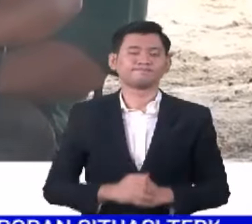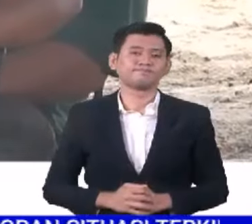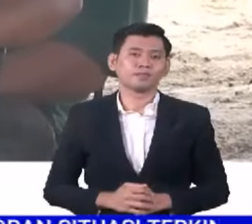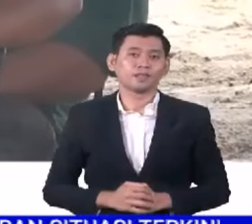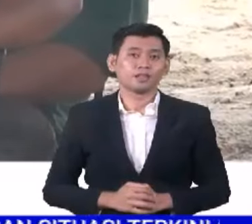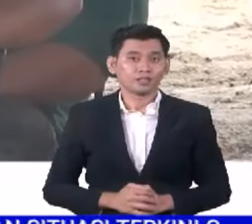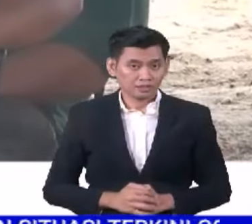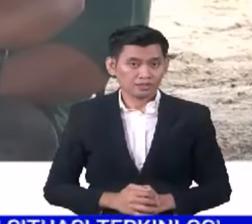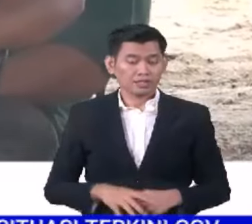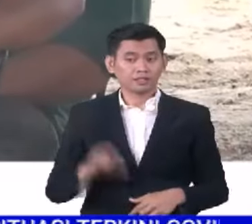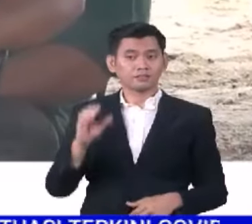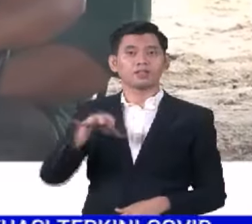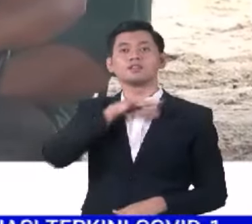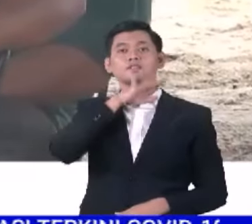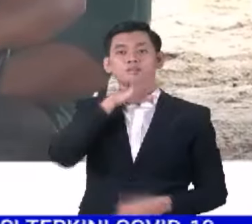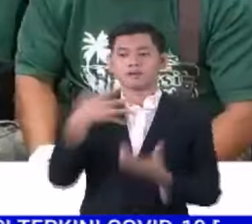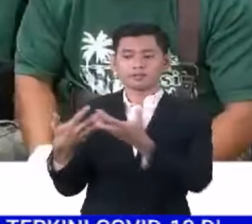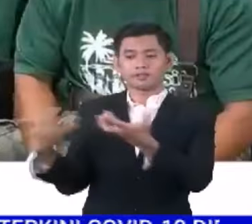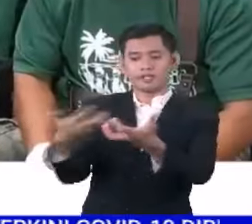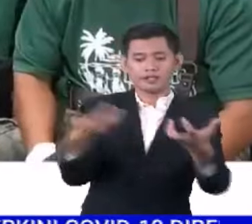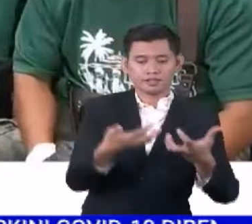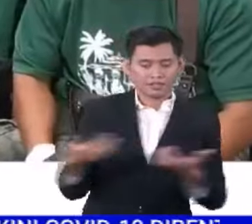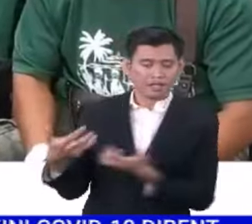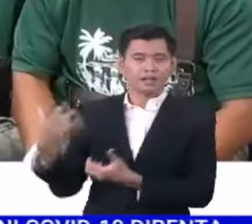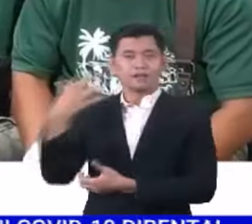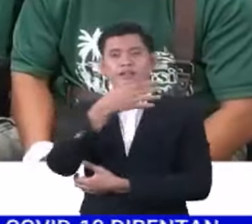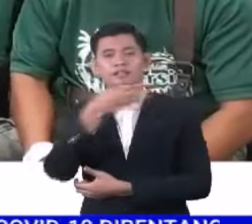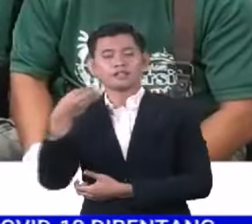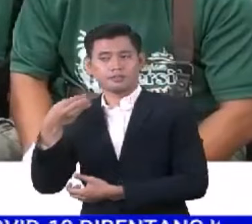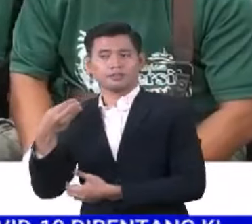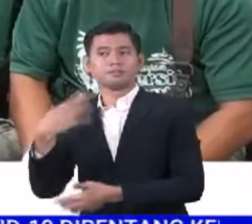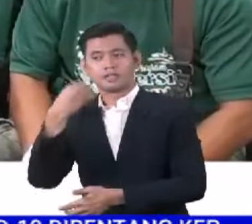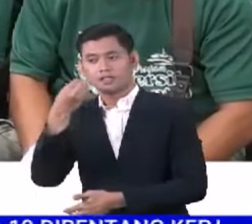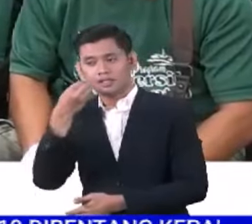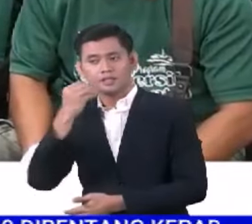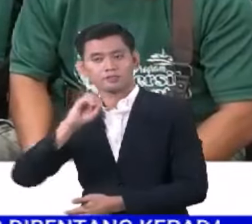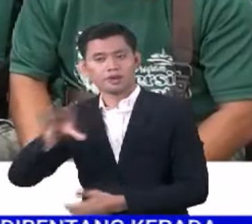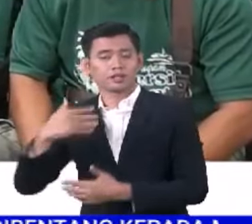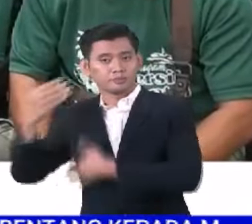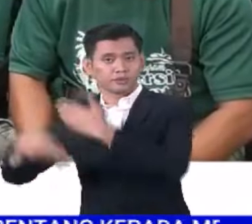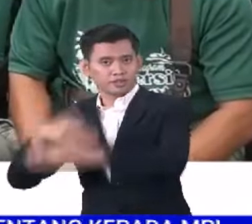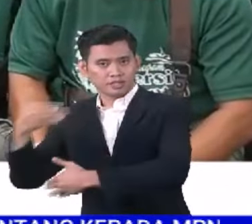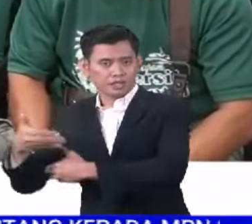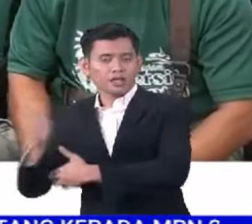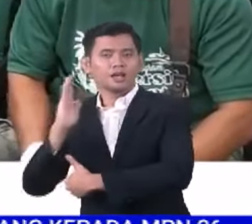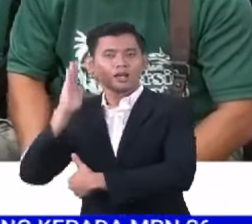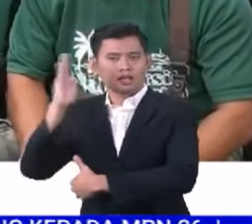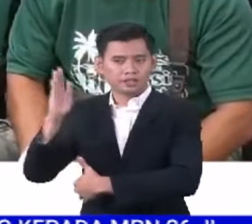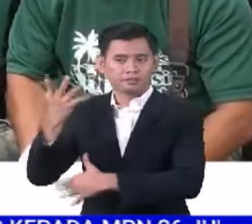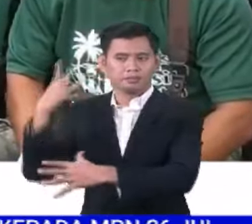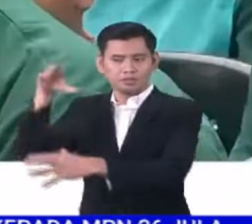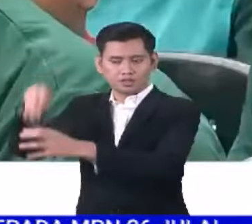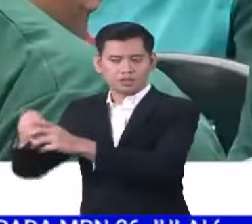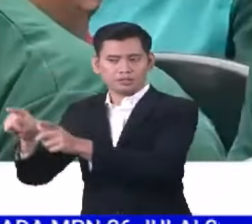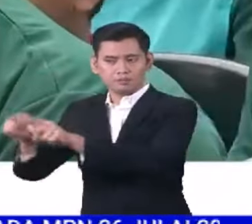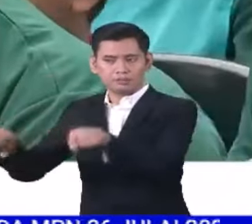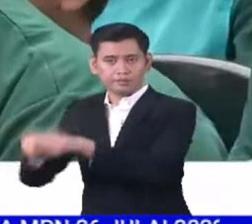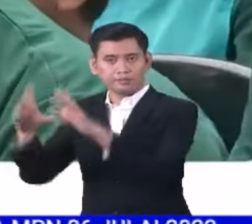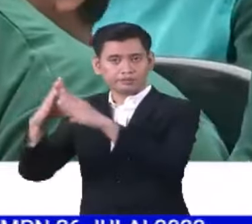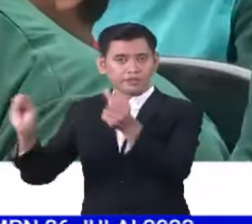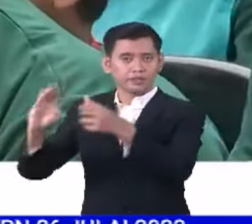menurutnya sampah akan diasingkan dan sisa makanan akan diproses maneh Lebak Inya akan masuk ke pelupusan sampah